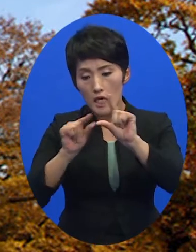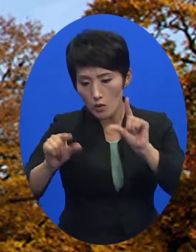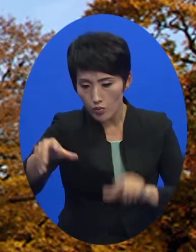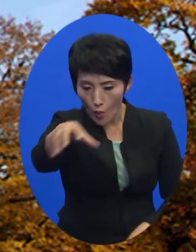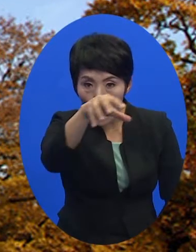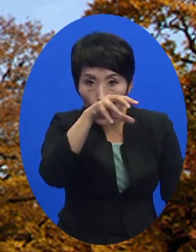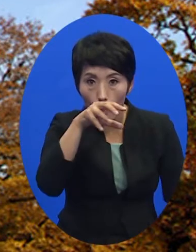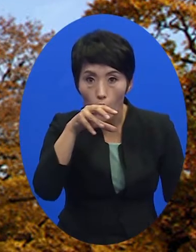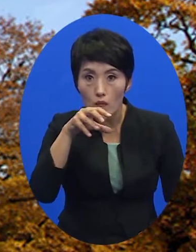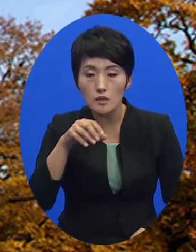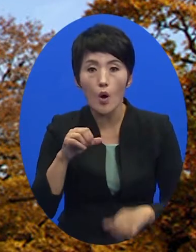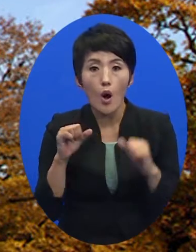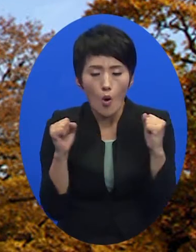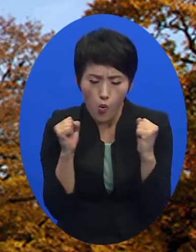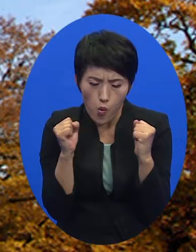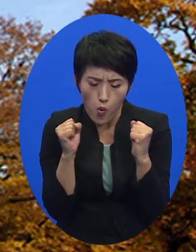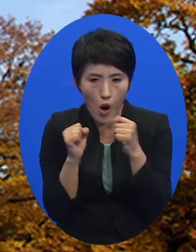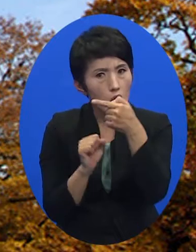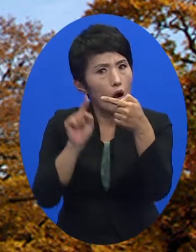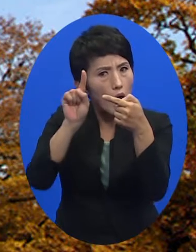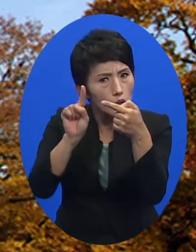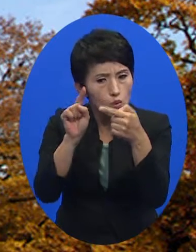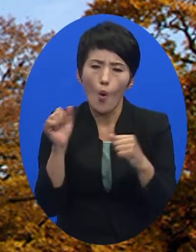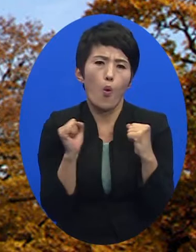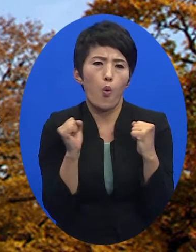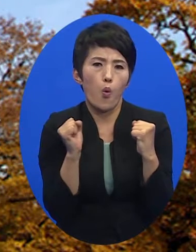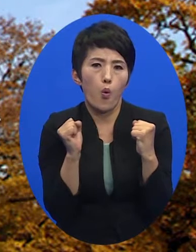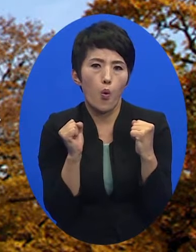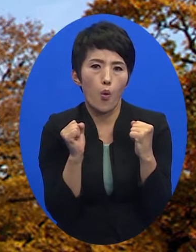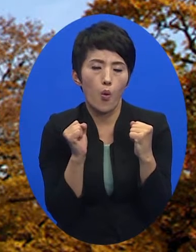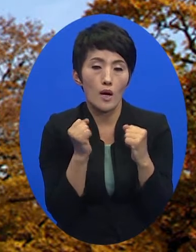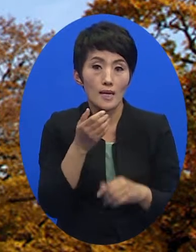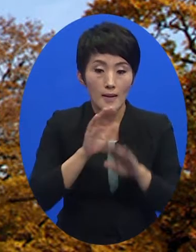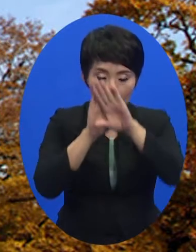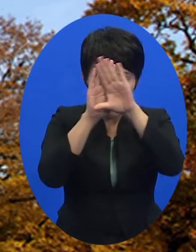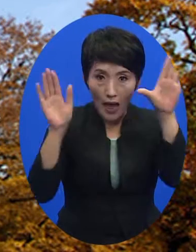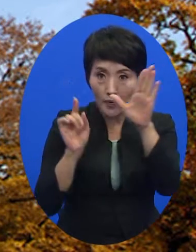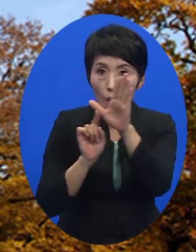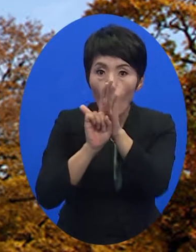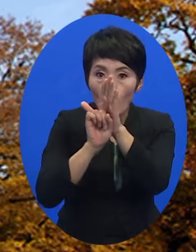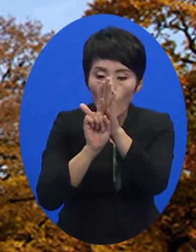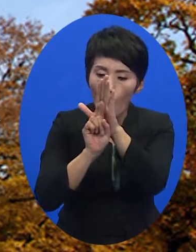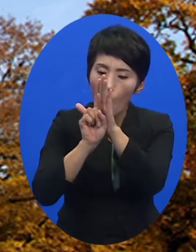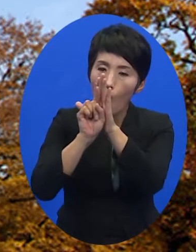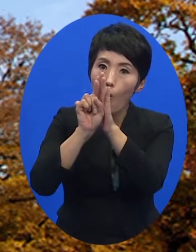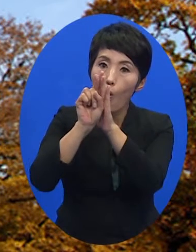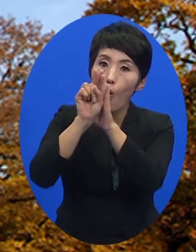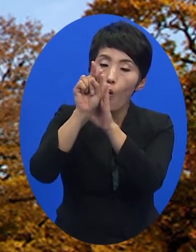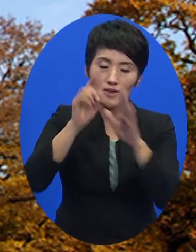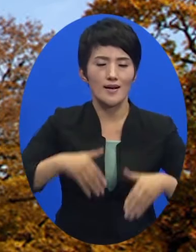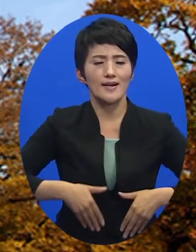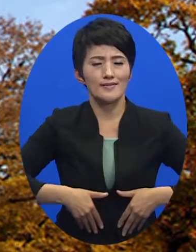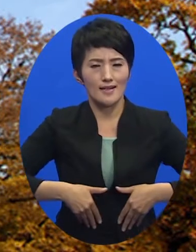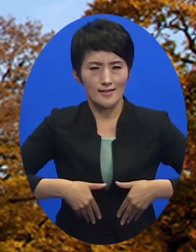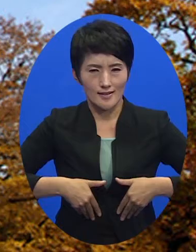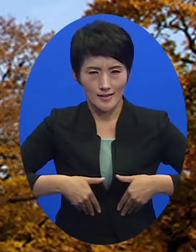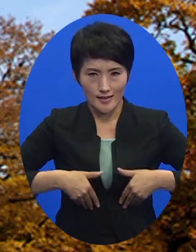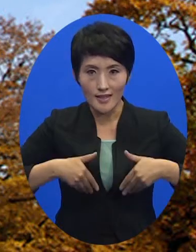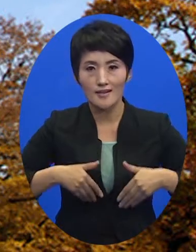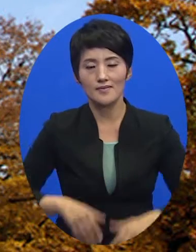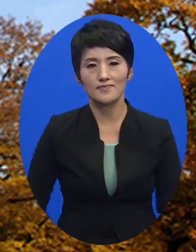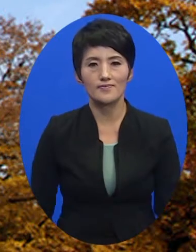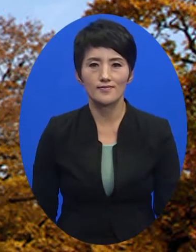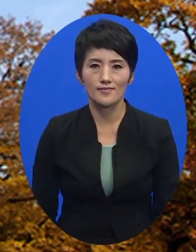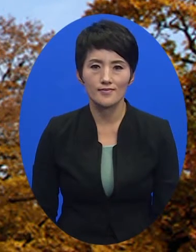일부 지역에서는 영하권의 기온을 보이는 곳도 있겠습니다. 하지만 한낮에는 오늘보다 기온이 조금 더 오르면서 낮